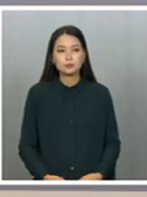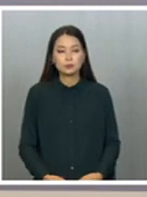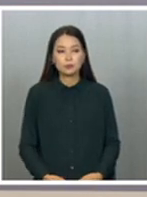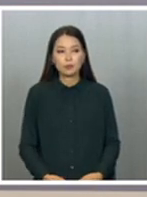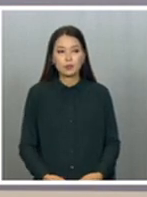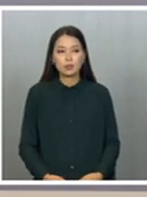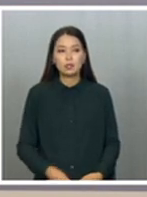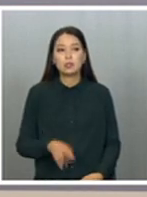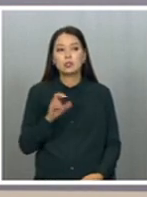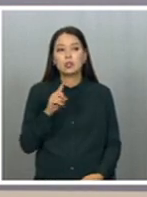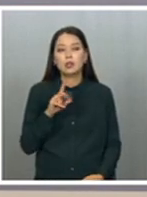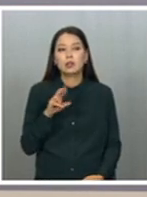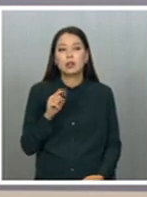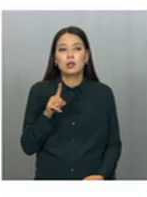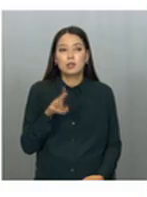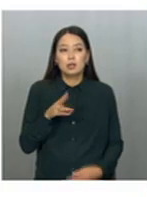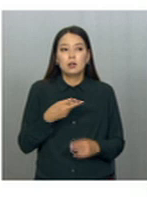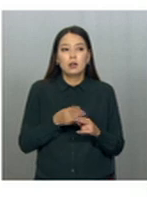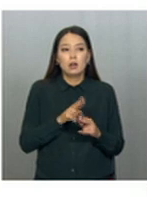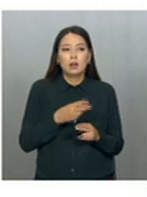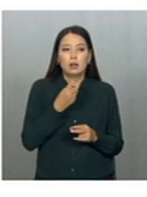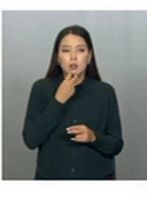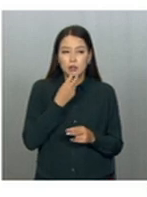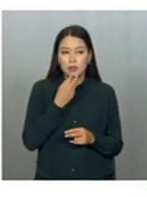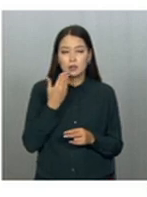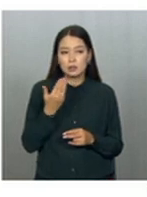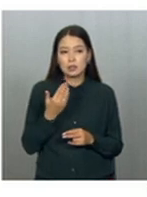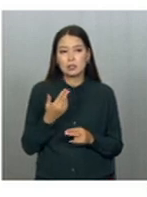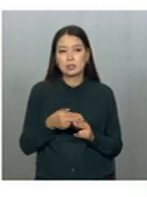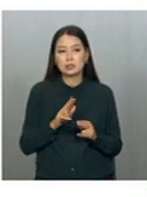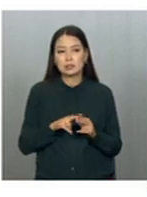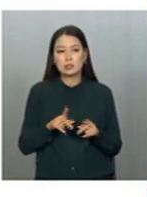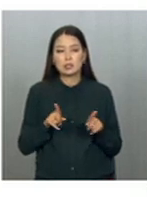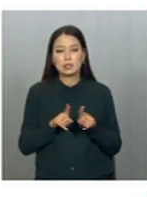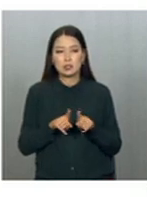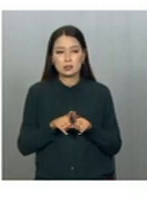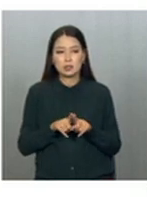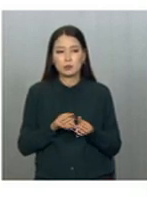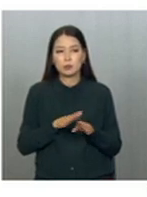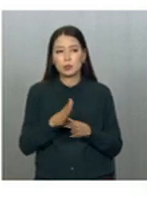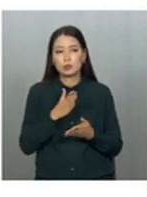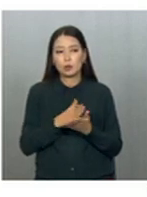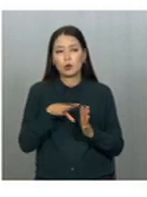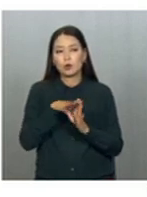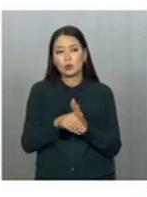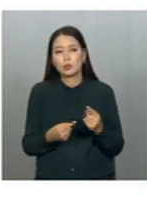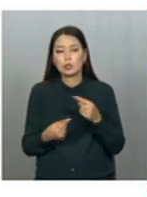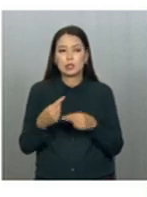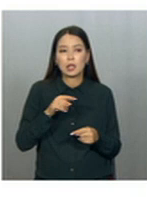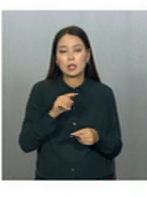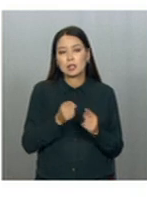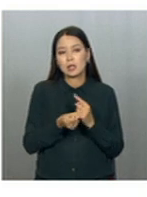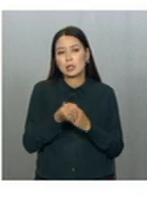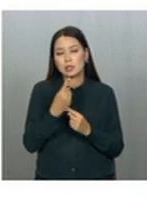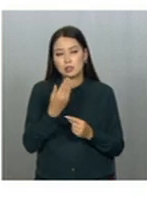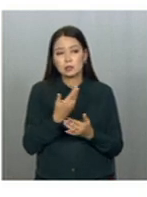алайық. Сарказм – күлкі етудің бір түрі, зілді кекесінмен әжуалау, құрылымы жағынан иронияның ұлғайған